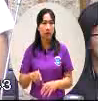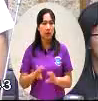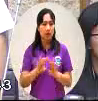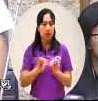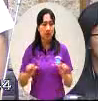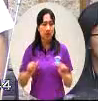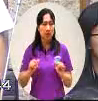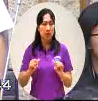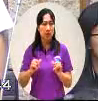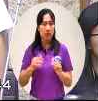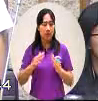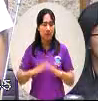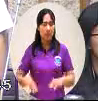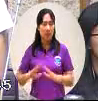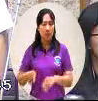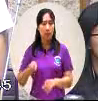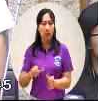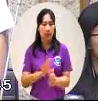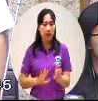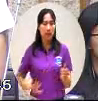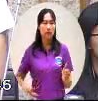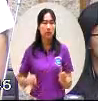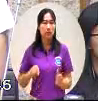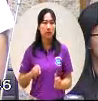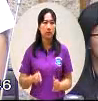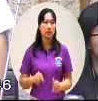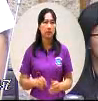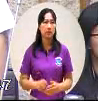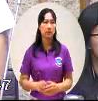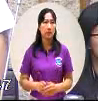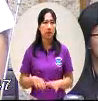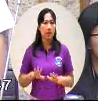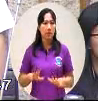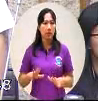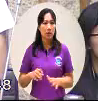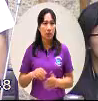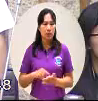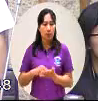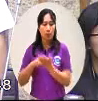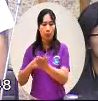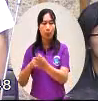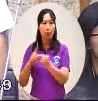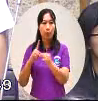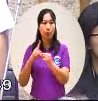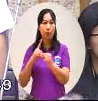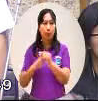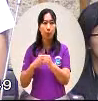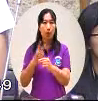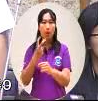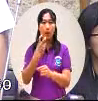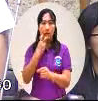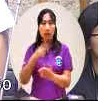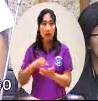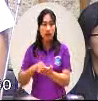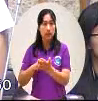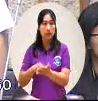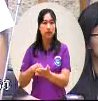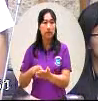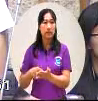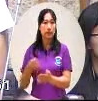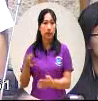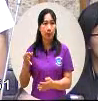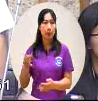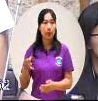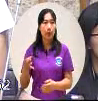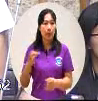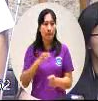弱性了哈所造成的。那所以我们已经跟中央原民会申请，希望说能够申请灾害所谓的